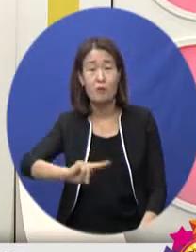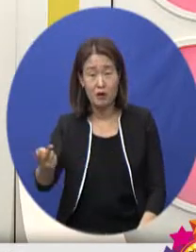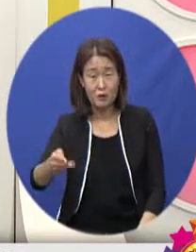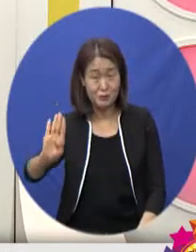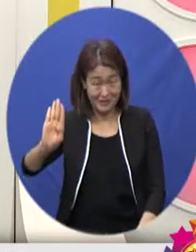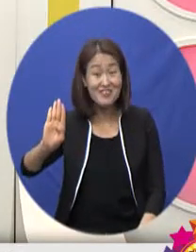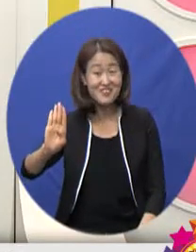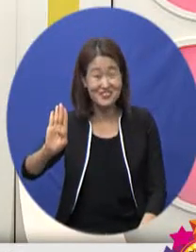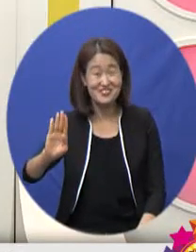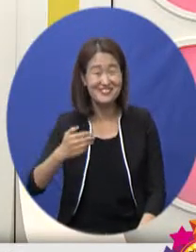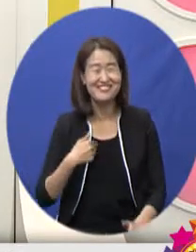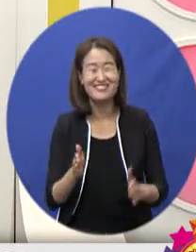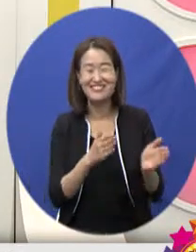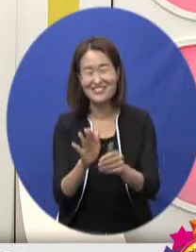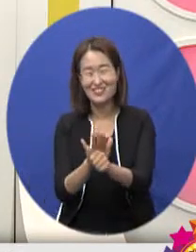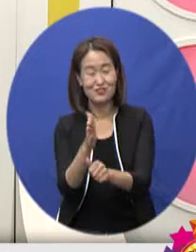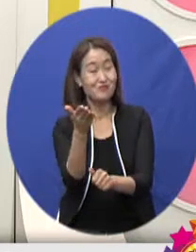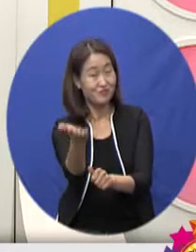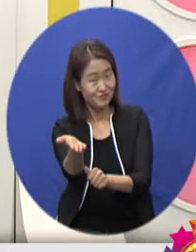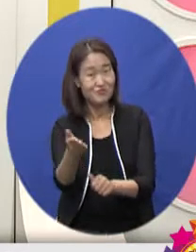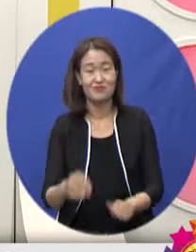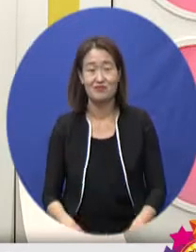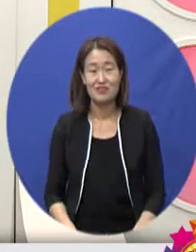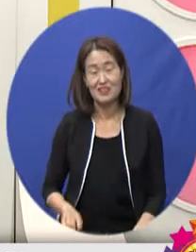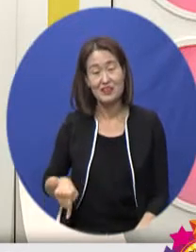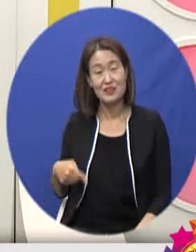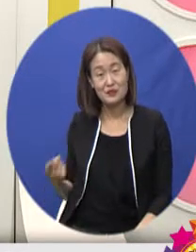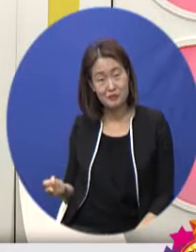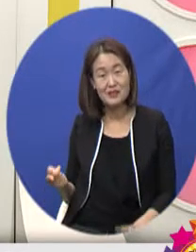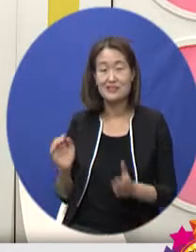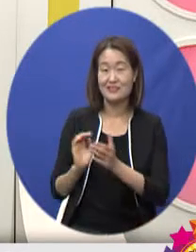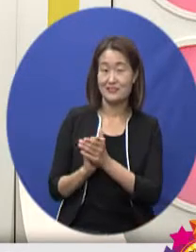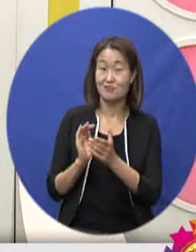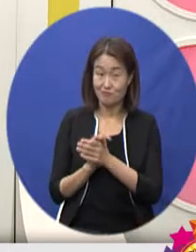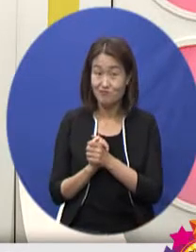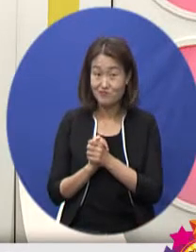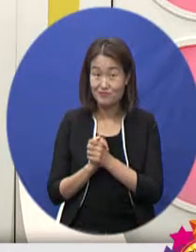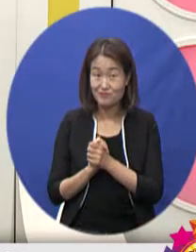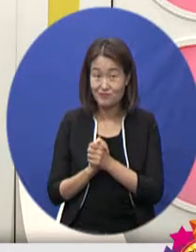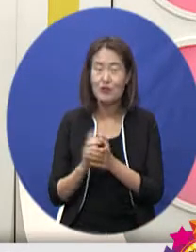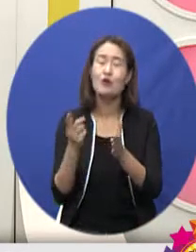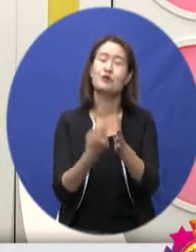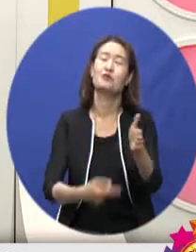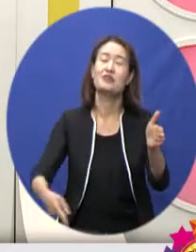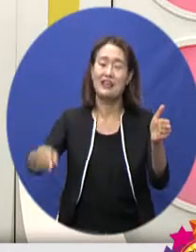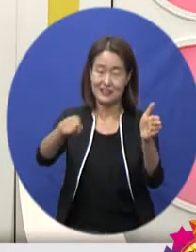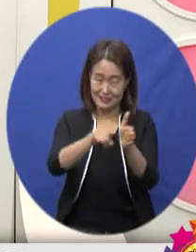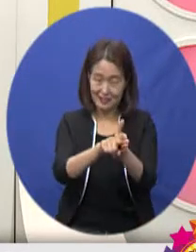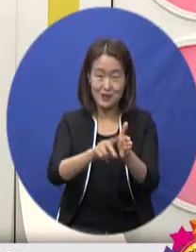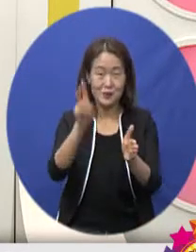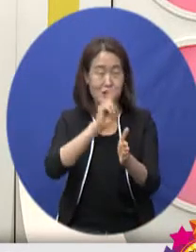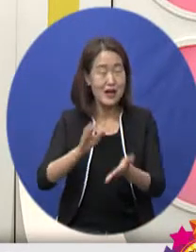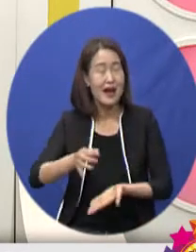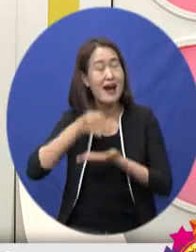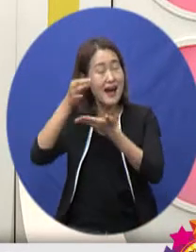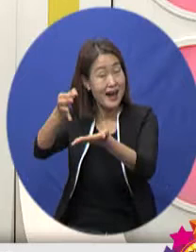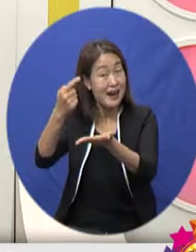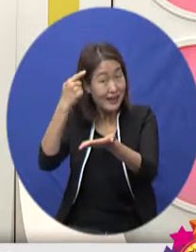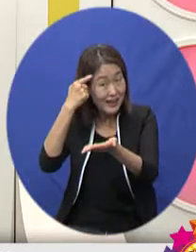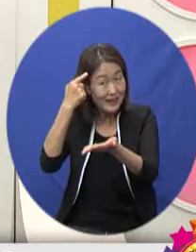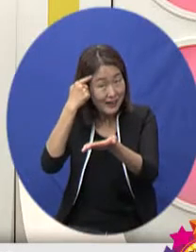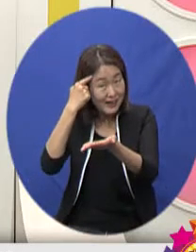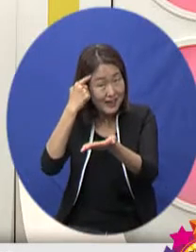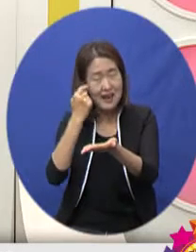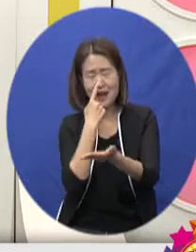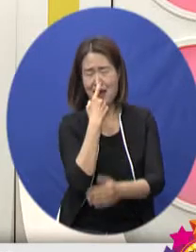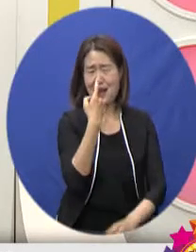어삐로 저희가 준비해 드릴 거고요. 네. 그러면 옆에 계신 그 친구분을 위해서 노래를 불러준다 생각하시고 네,